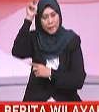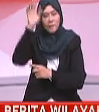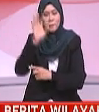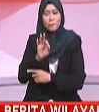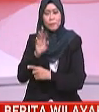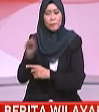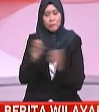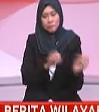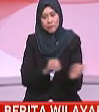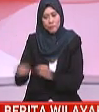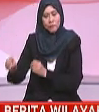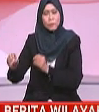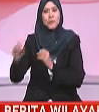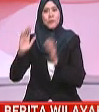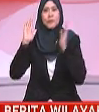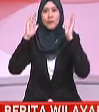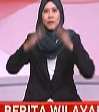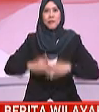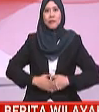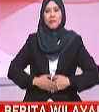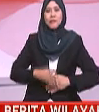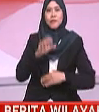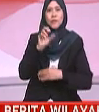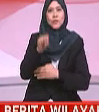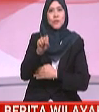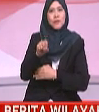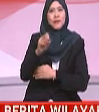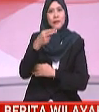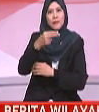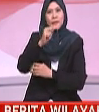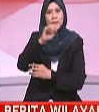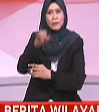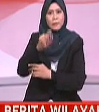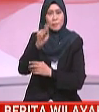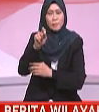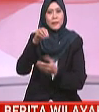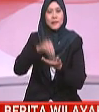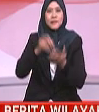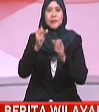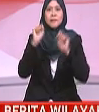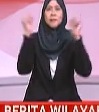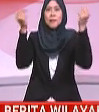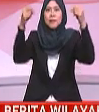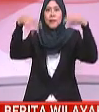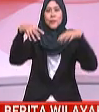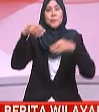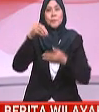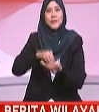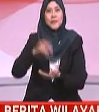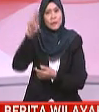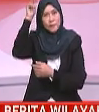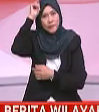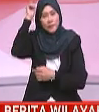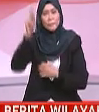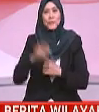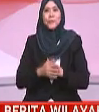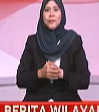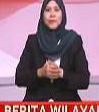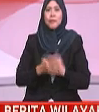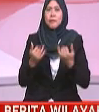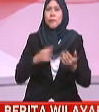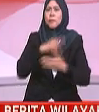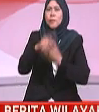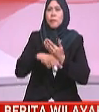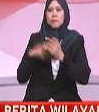FM menganjurkan program solat sunat hajat berlangsung di Auditorium Titian Murni Wakaf CIH Kota Baru malam tadi. Program dihadiri